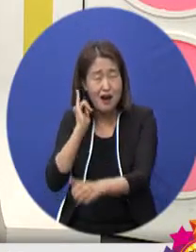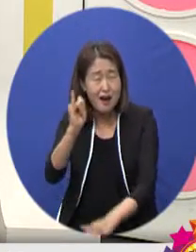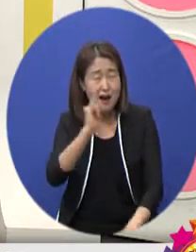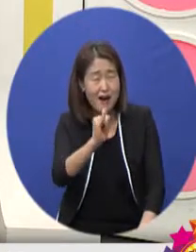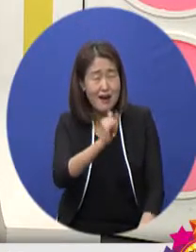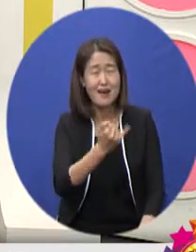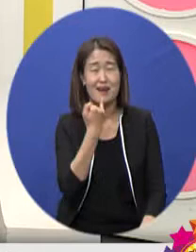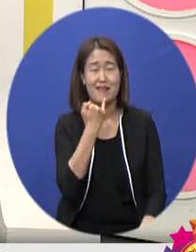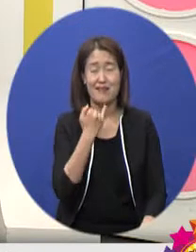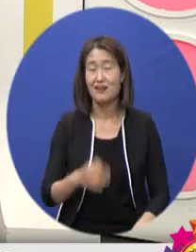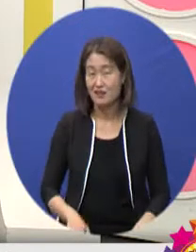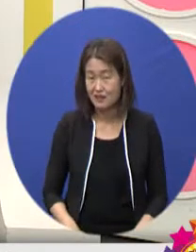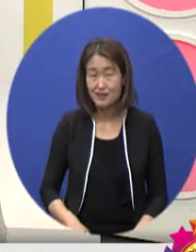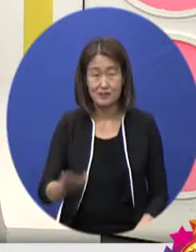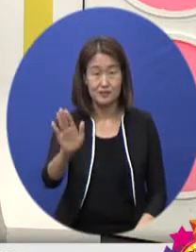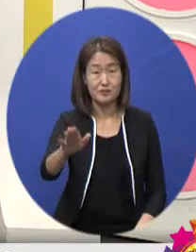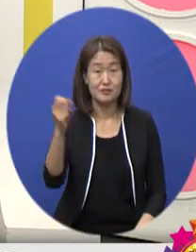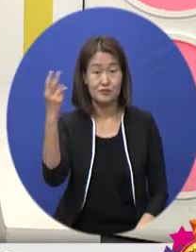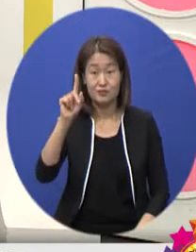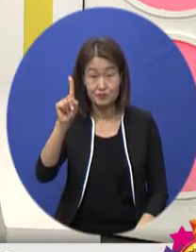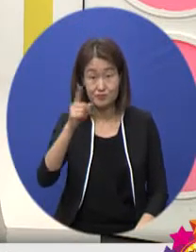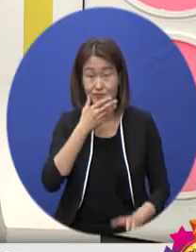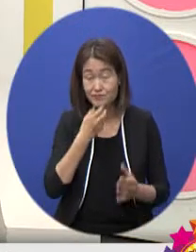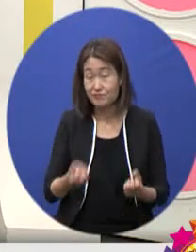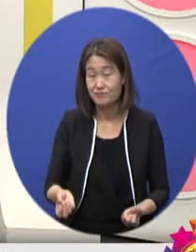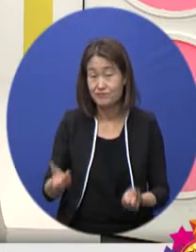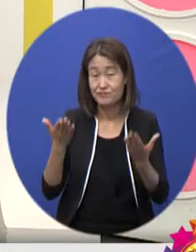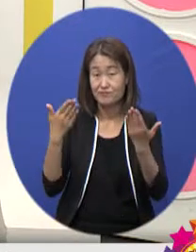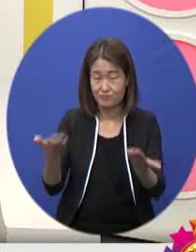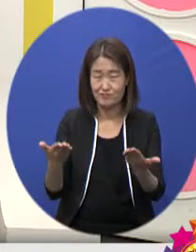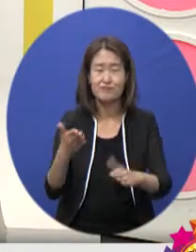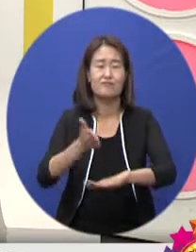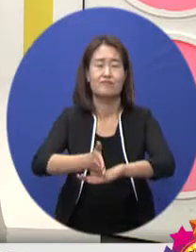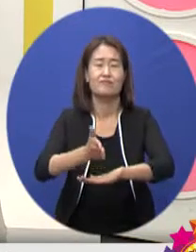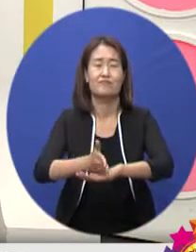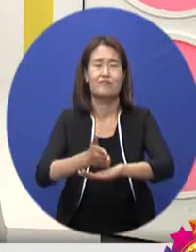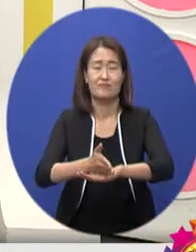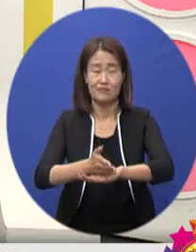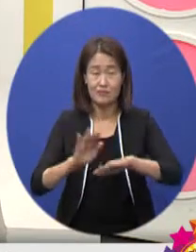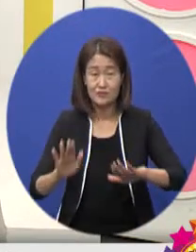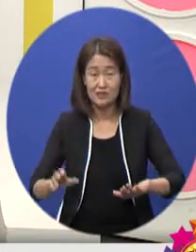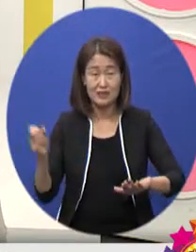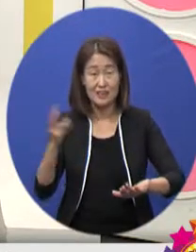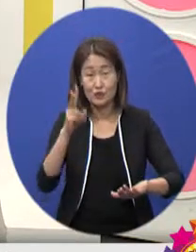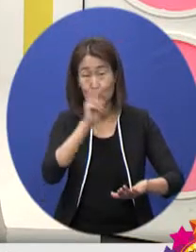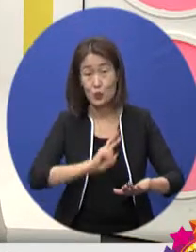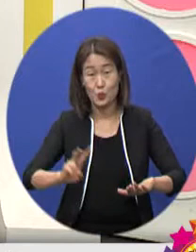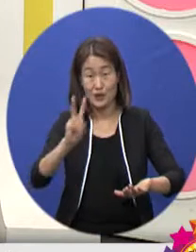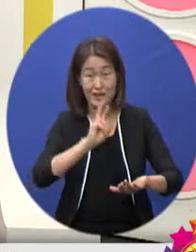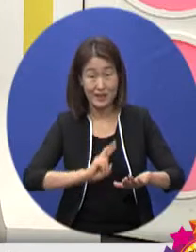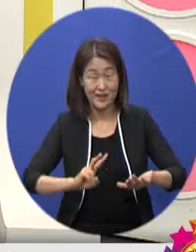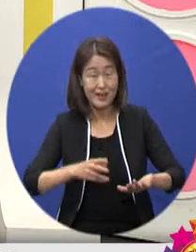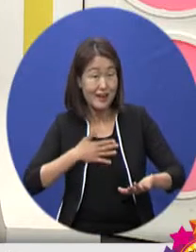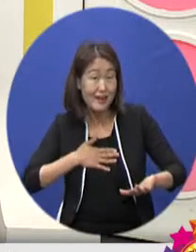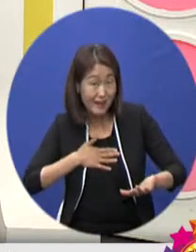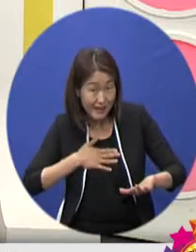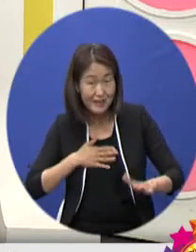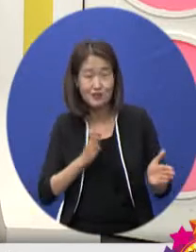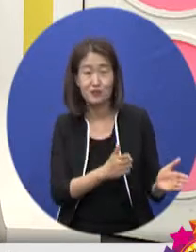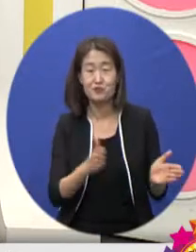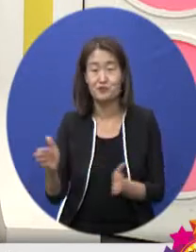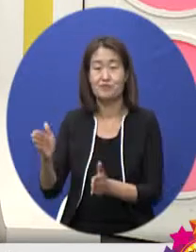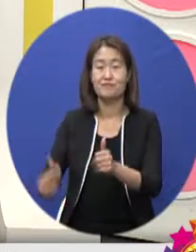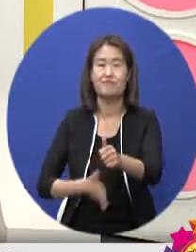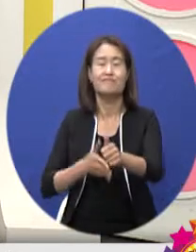그래야죠. 네. 네. 어머니 아유, 다시 한번 네. 축하드리고요. 아유, 정말 감사합니다. 이제 앵콜송 네, 네.